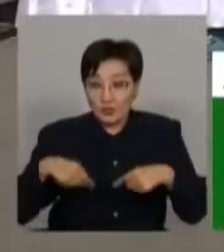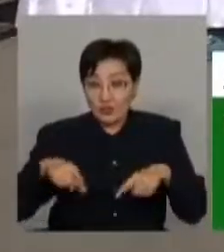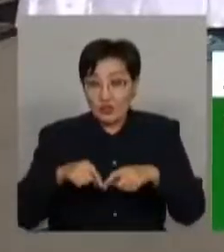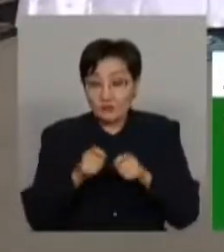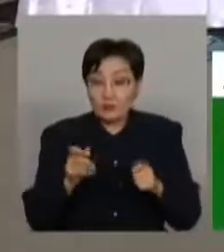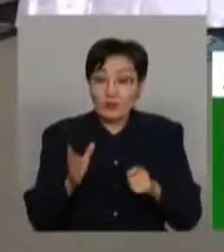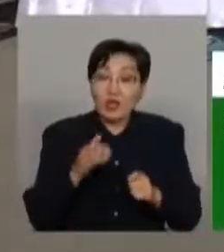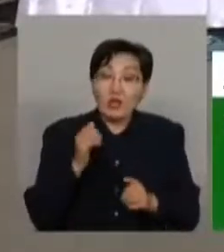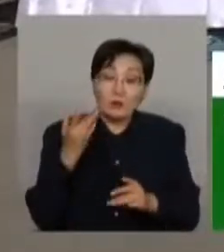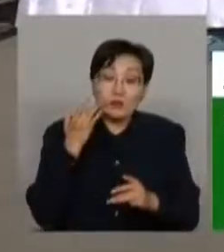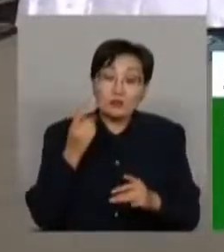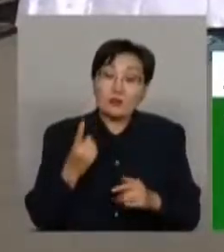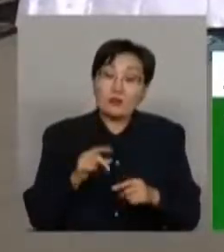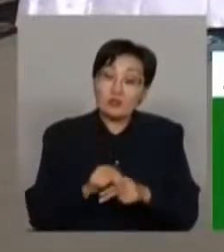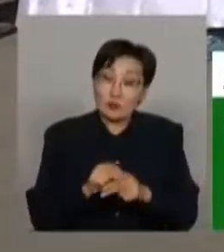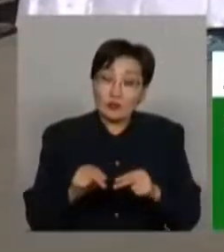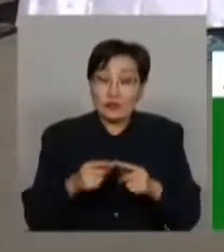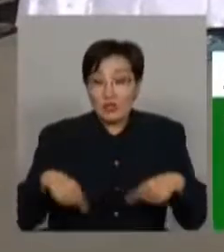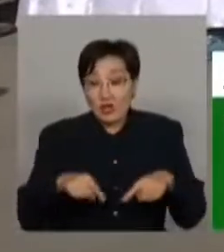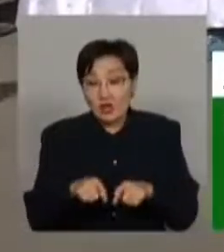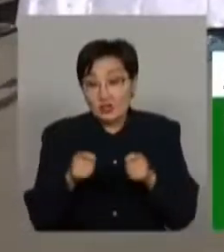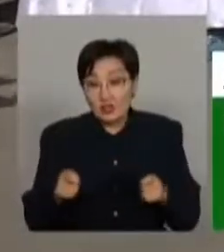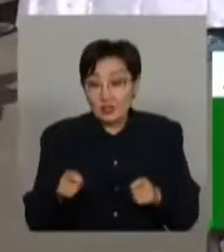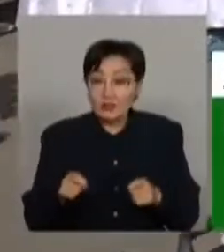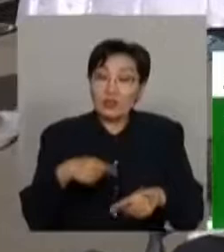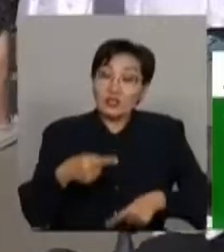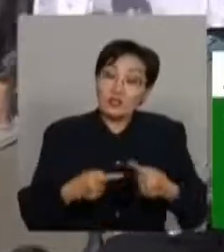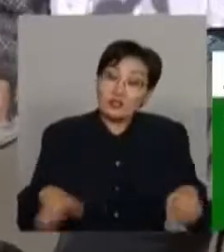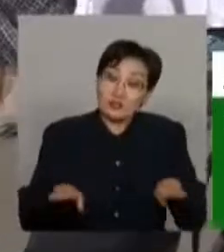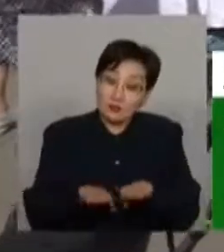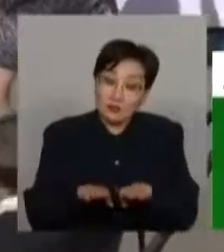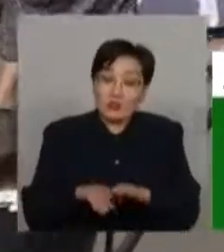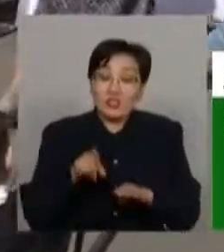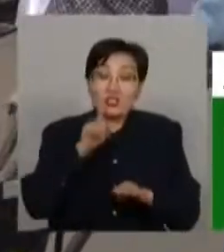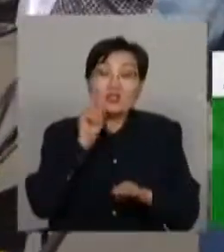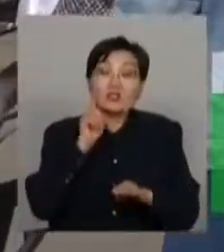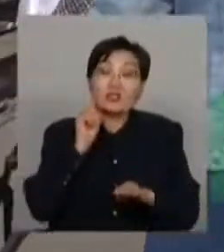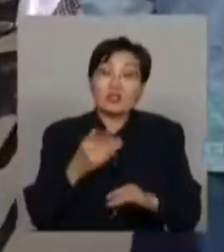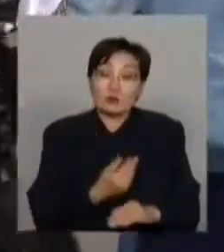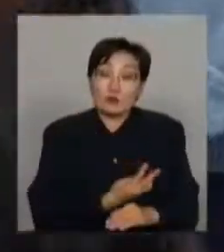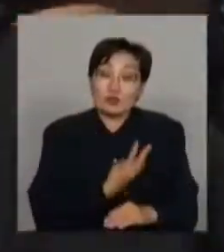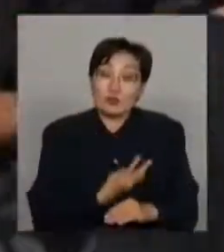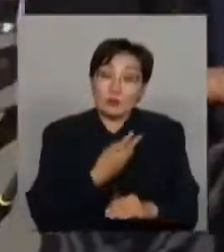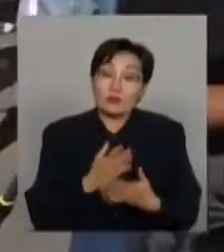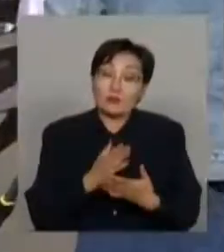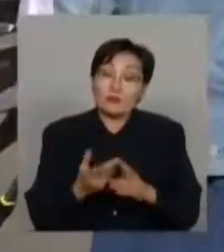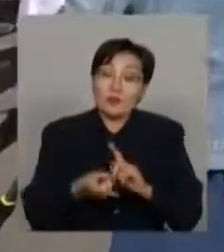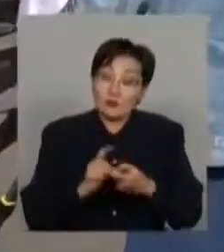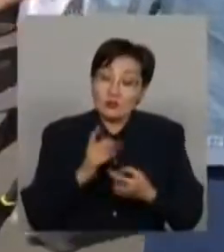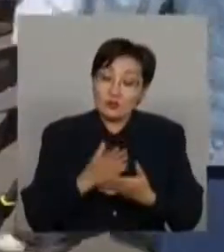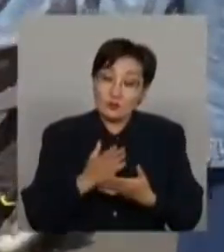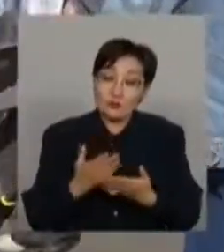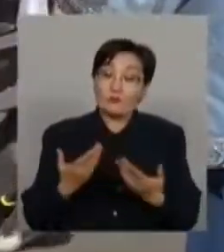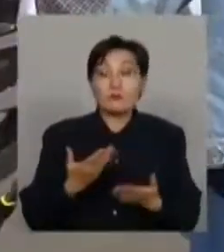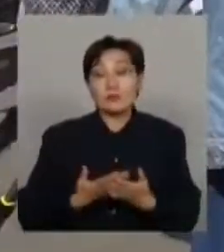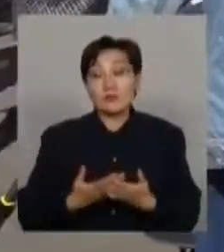Бірақ енді әрдайым бір секция ашылады, бір секция жабылады деген сияқты жаңағы жастардың талабына байланысты біз өзгертіп отырамыз.